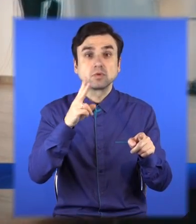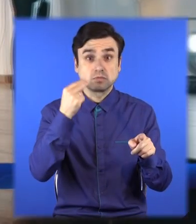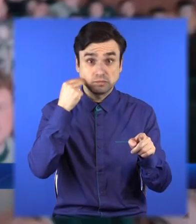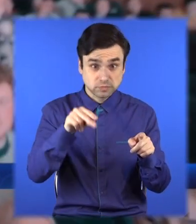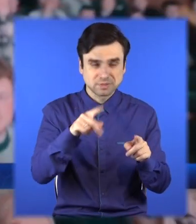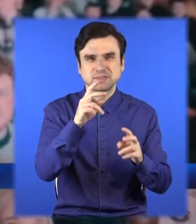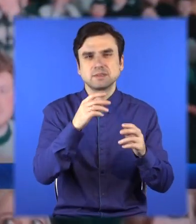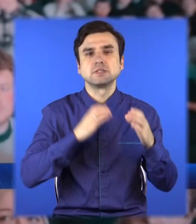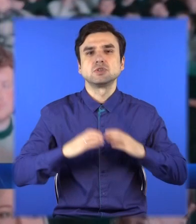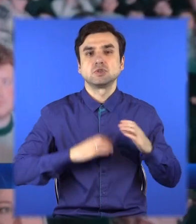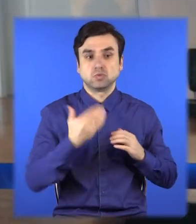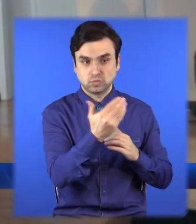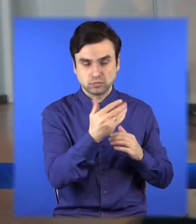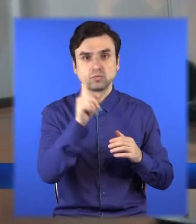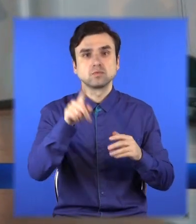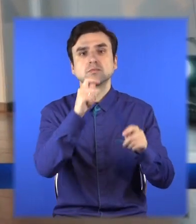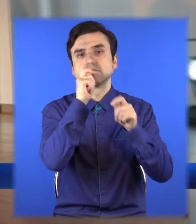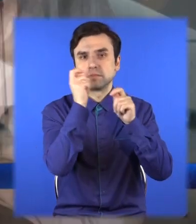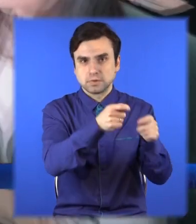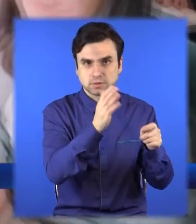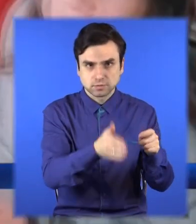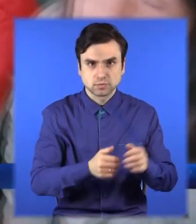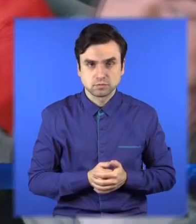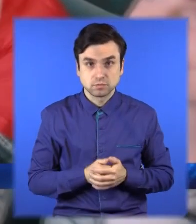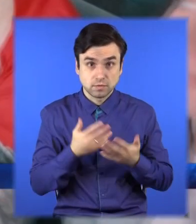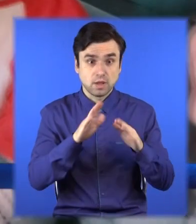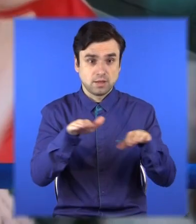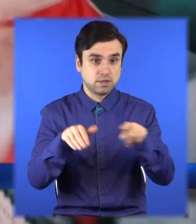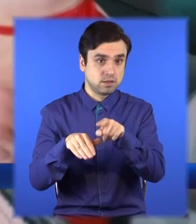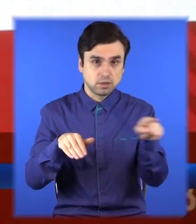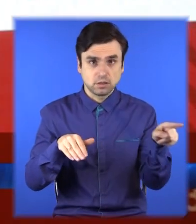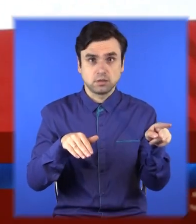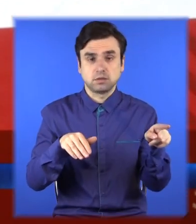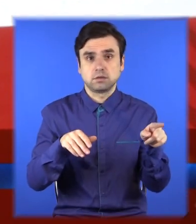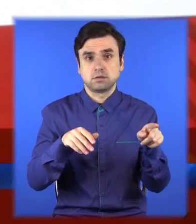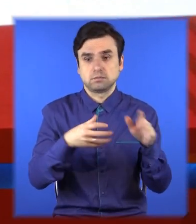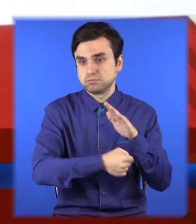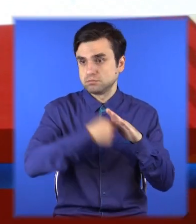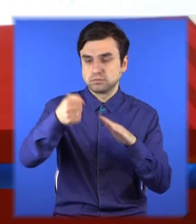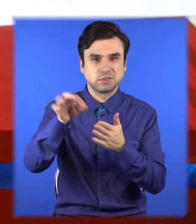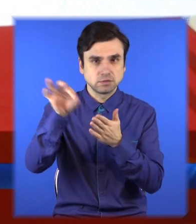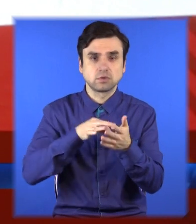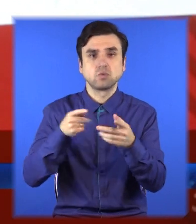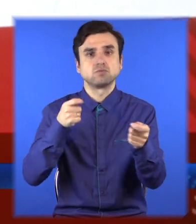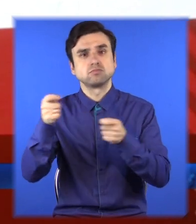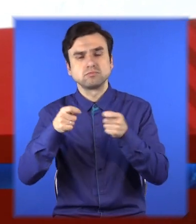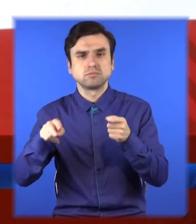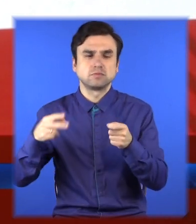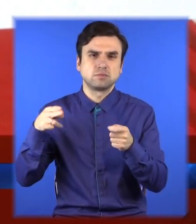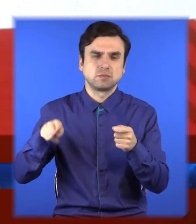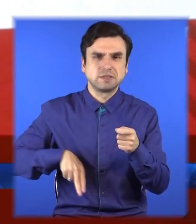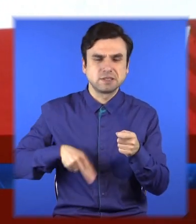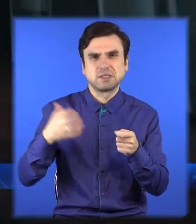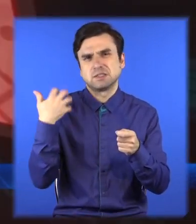отримає гран-прі. Та найкраща мотивація для учасників – це можливість самореалізуватися і обійняти одразу керівну посаду на підприємствах